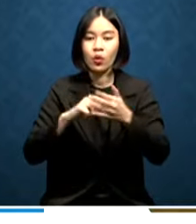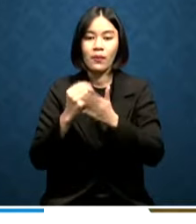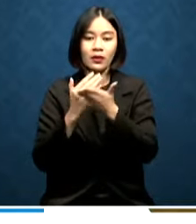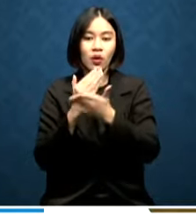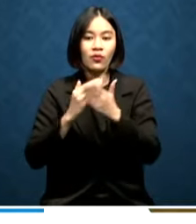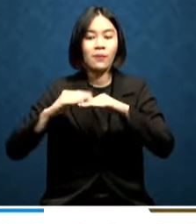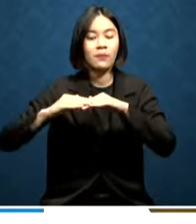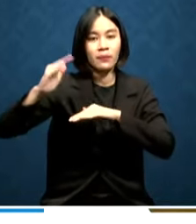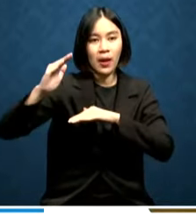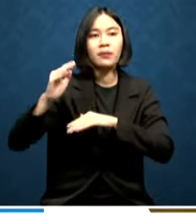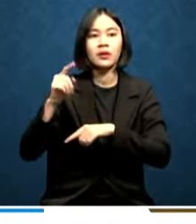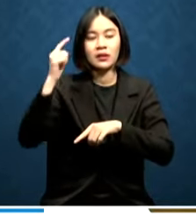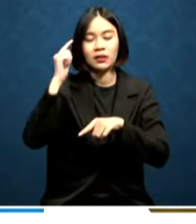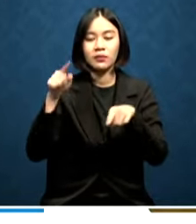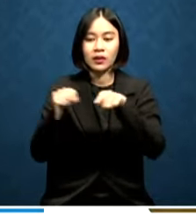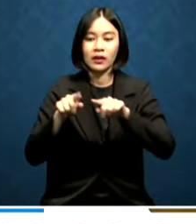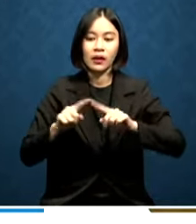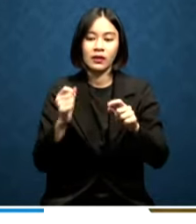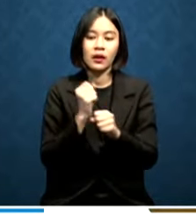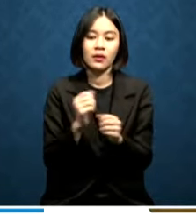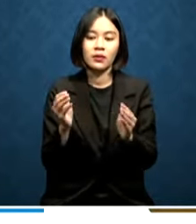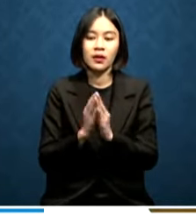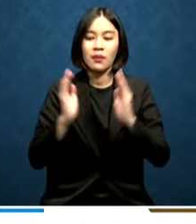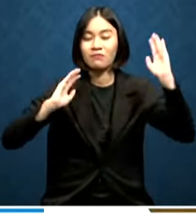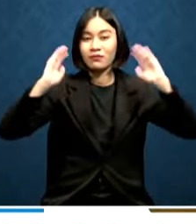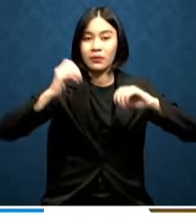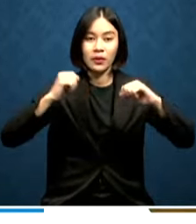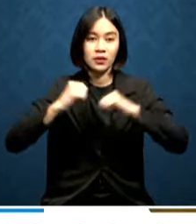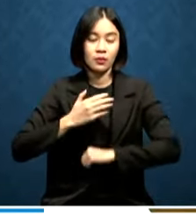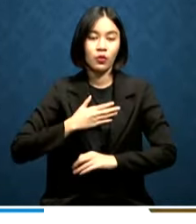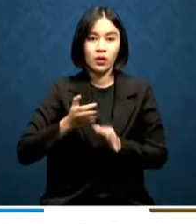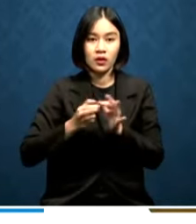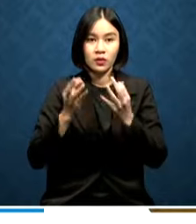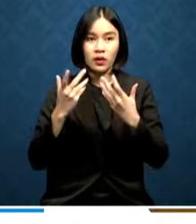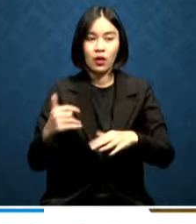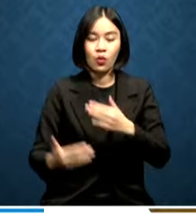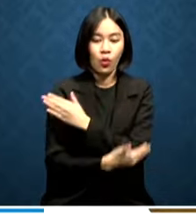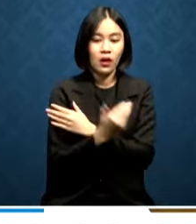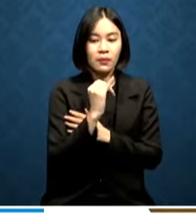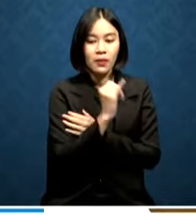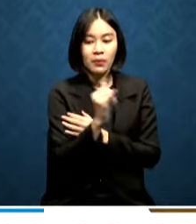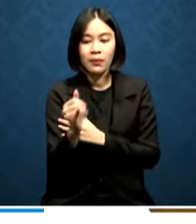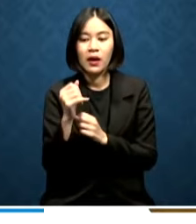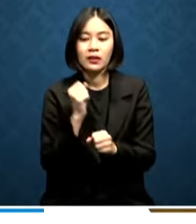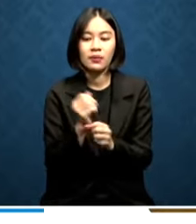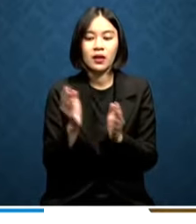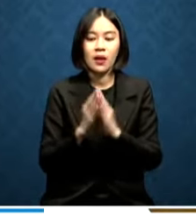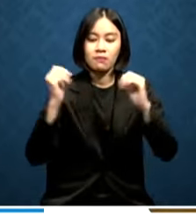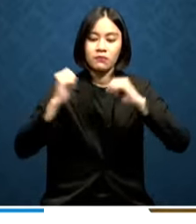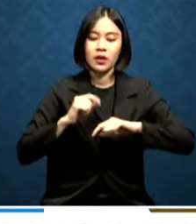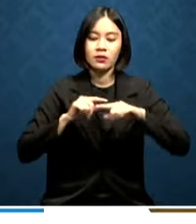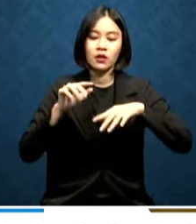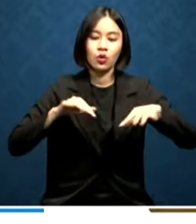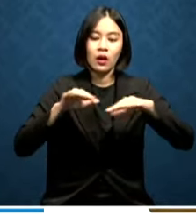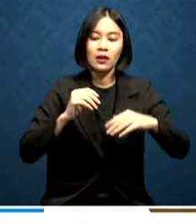ของสมาชิกเห็นด้วยแต่เรื่องการทำประชามติอย่างที่ผมเรียนแล้วว่าโอกาสการออกมาแล้วก็การทำประชามติโดยทั่วไปเนี่ยไม่ได้มี